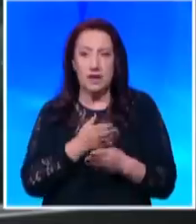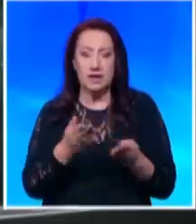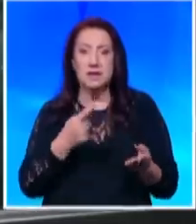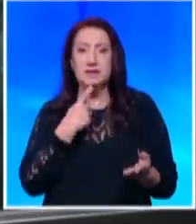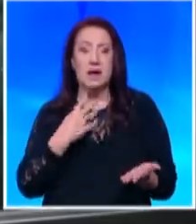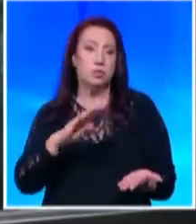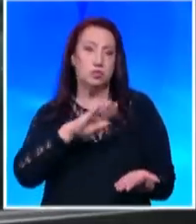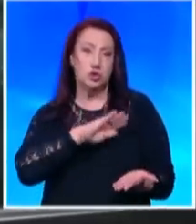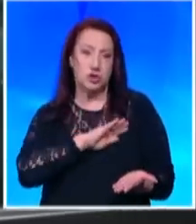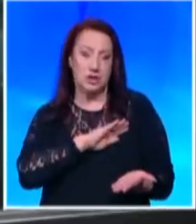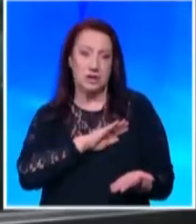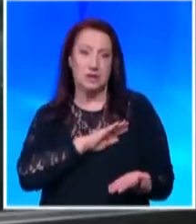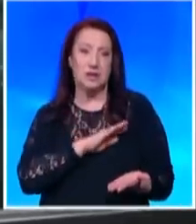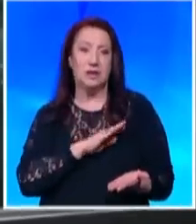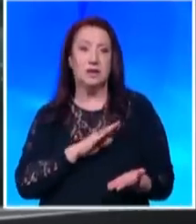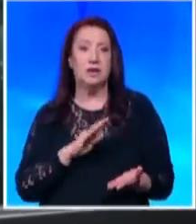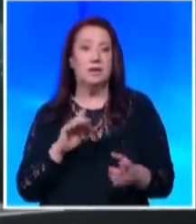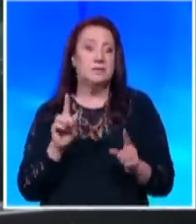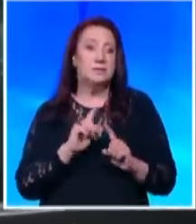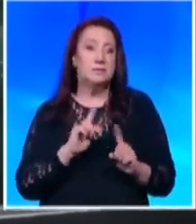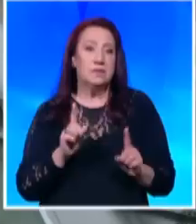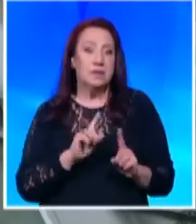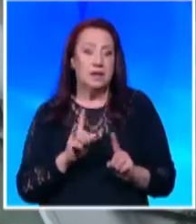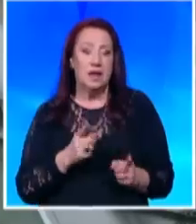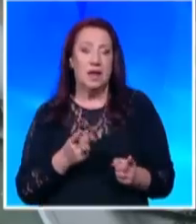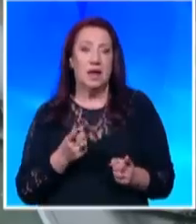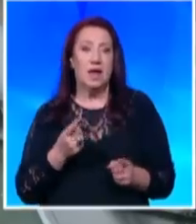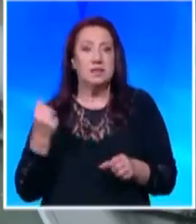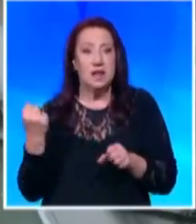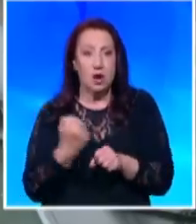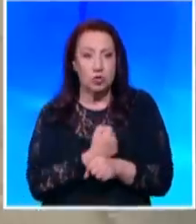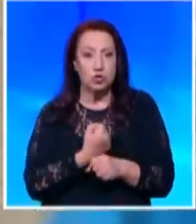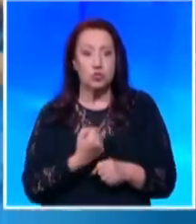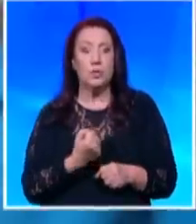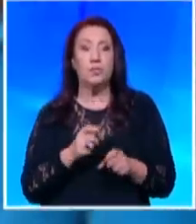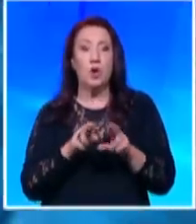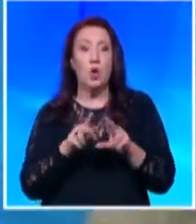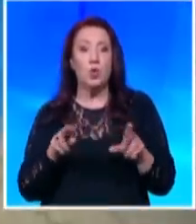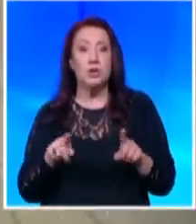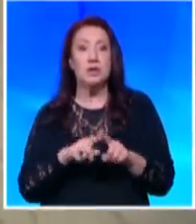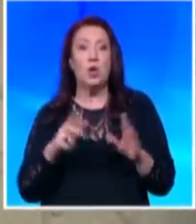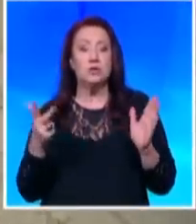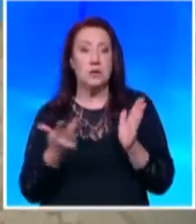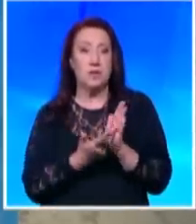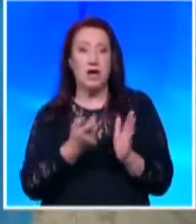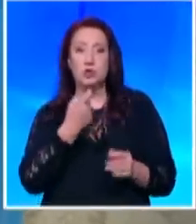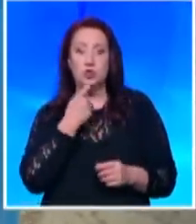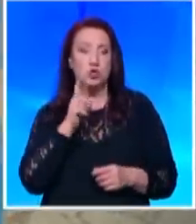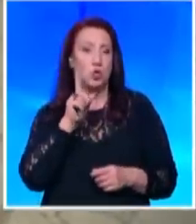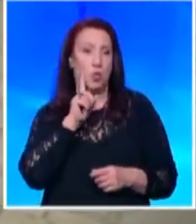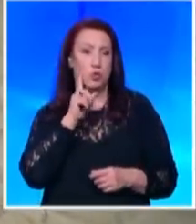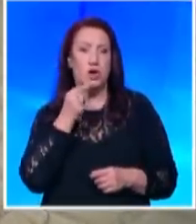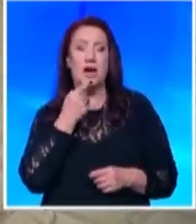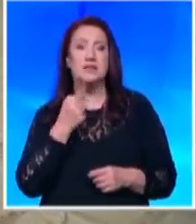загиналите. Не е било нито нарочно. Родителите на 18-годишния Адриан застават пред камерата ни,